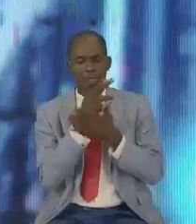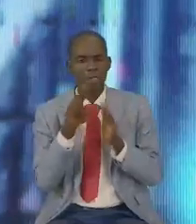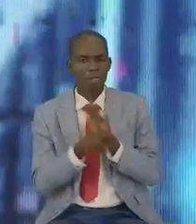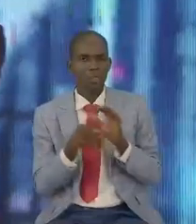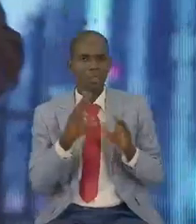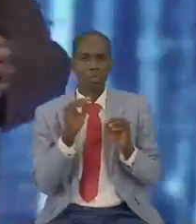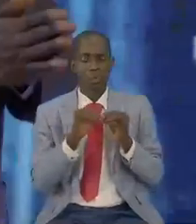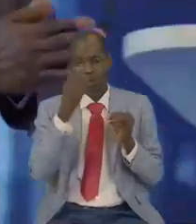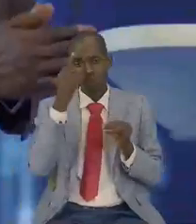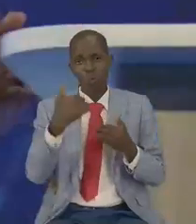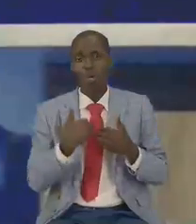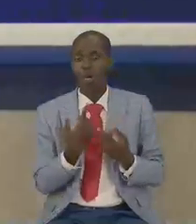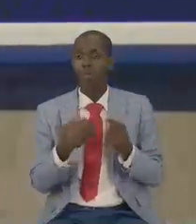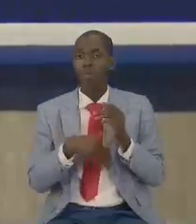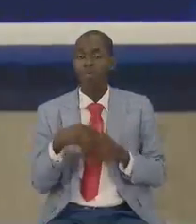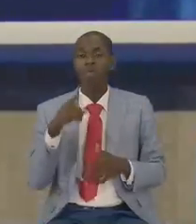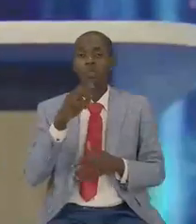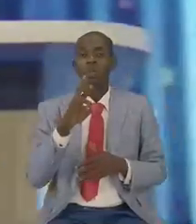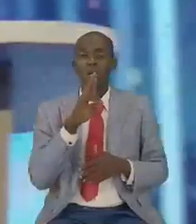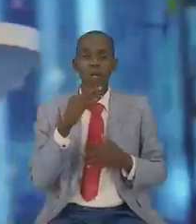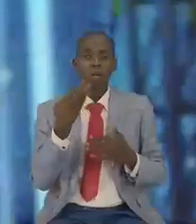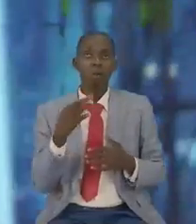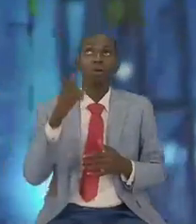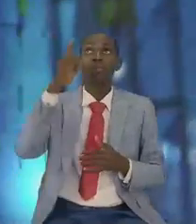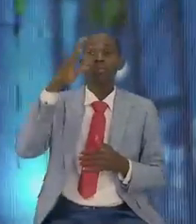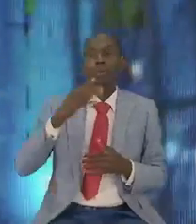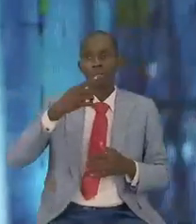Vous êtes de Dieu, petit enfant.